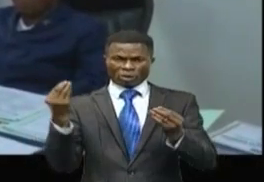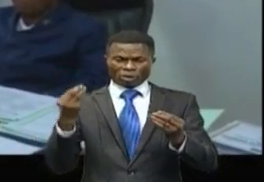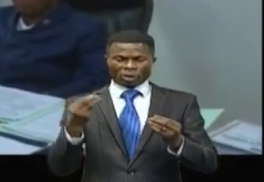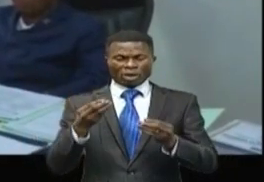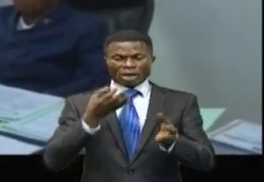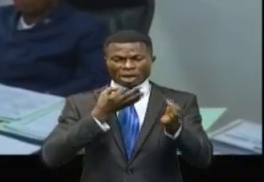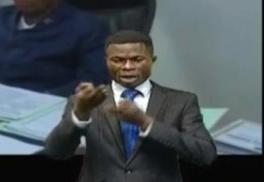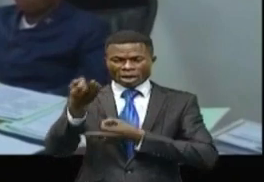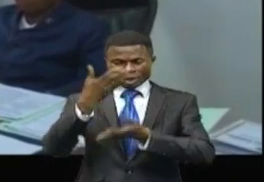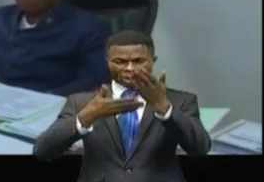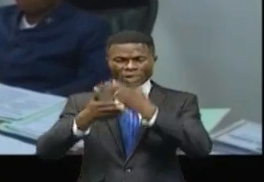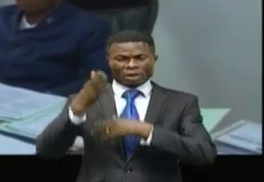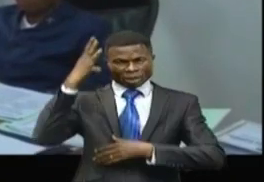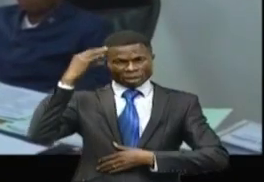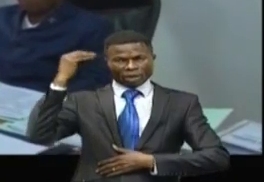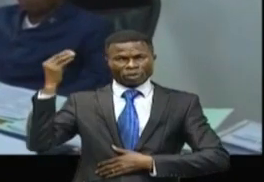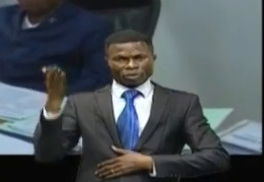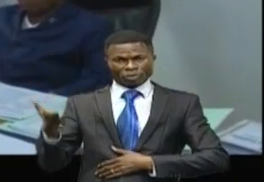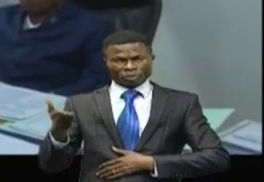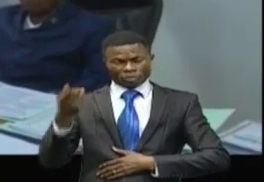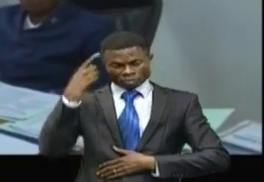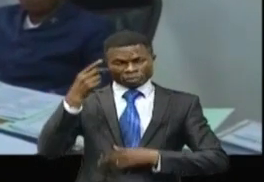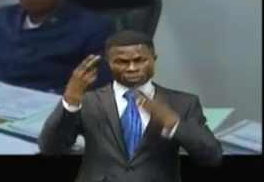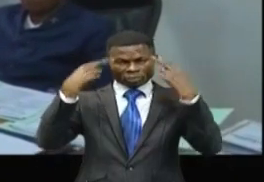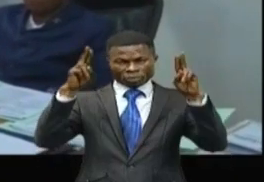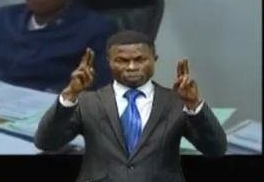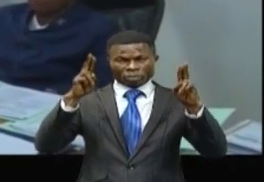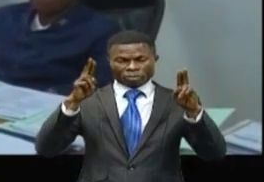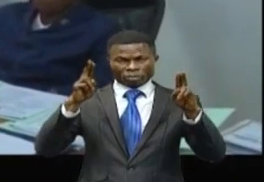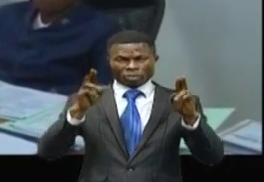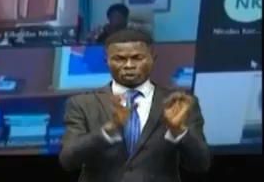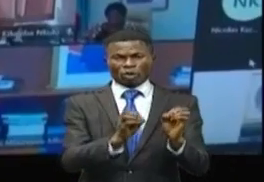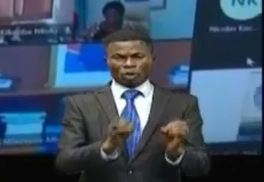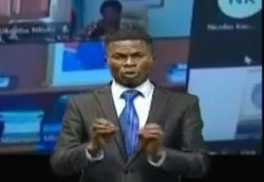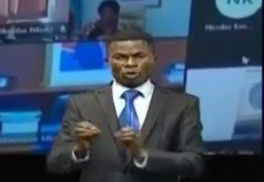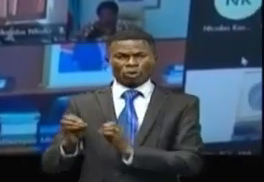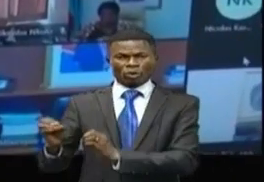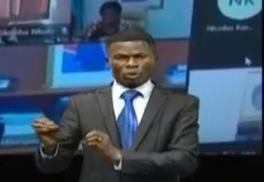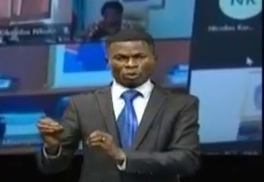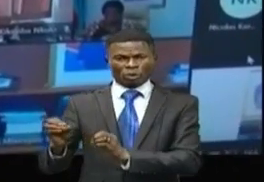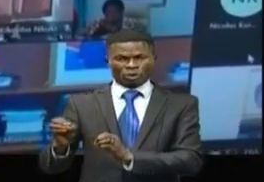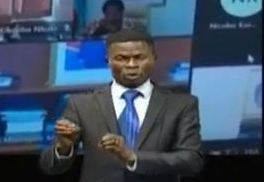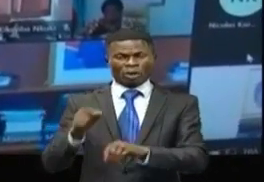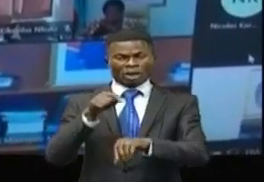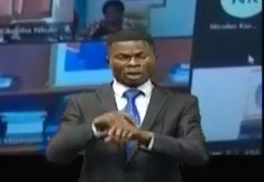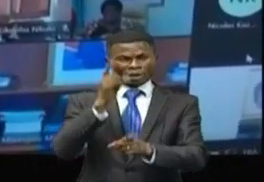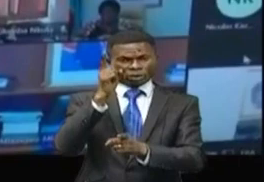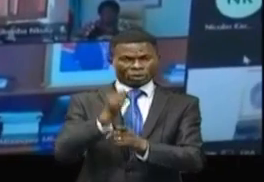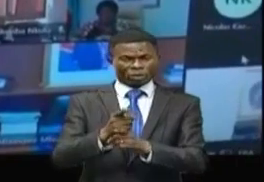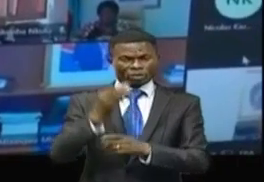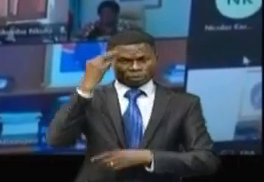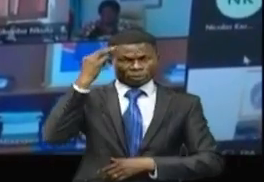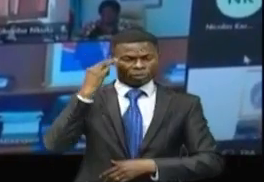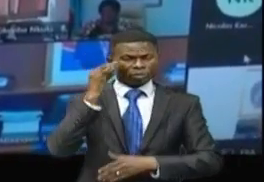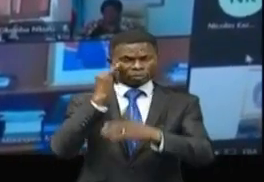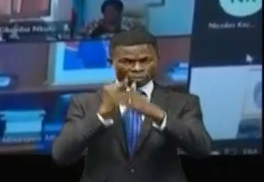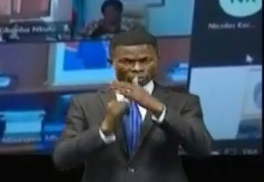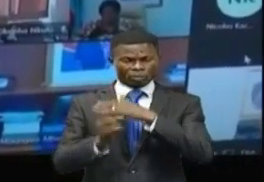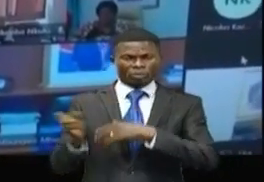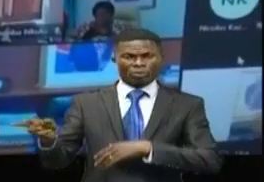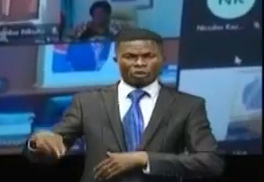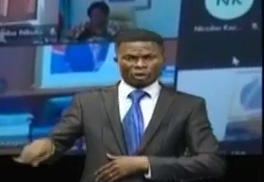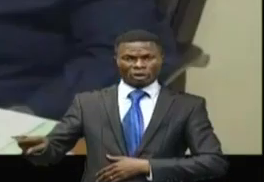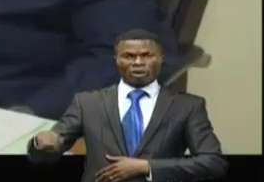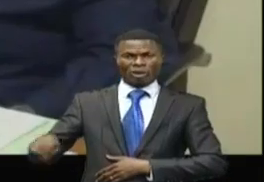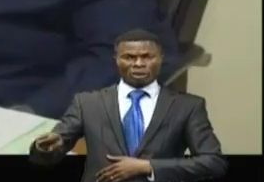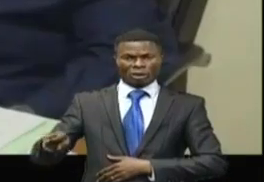des expériences pour réussir le pari de l'organisation à date le ministre de l'intégration régionale